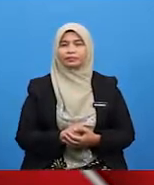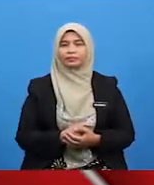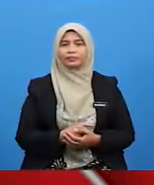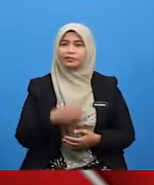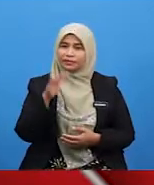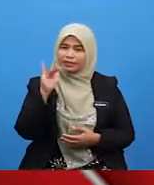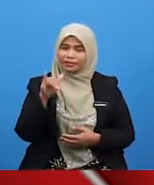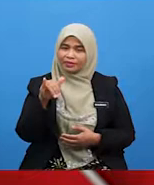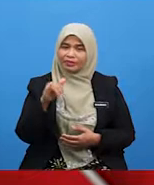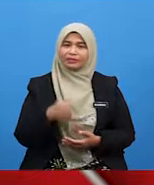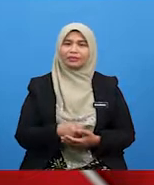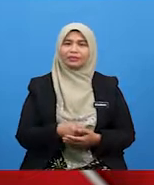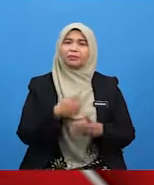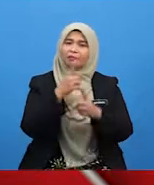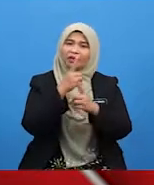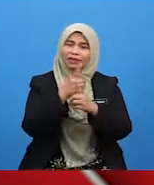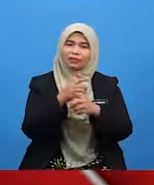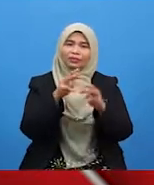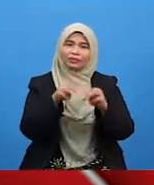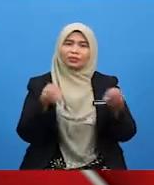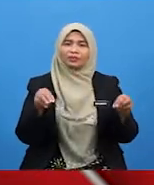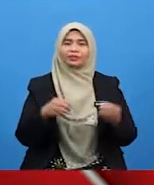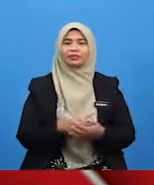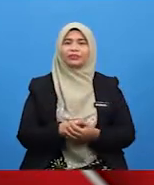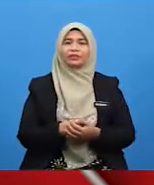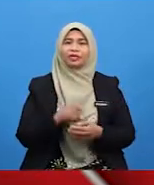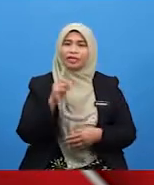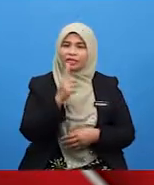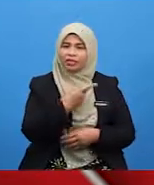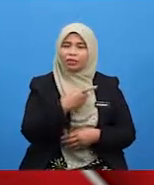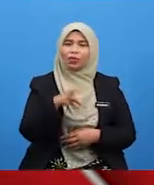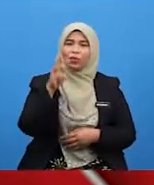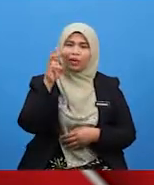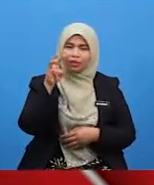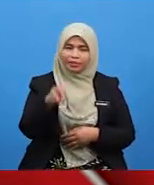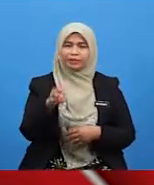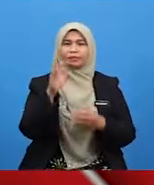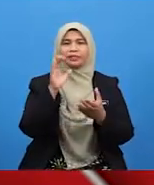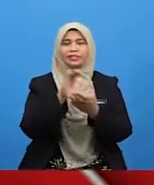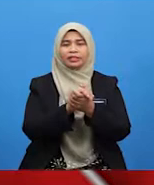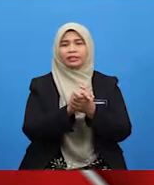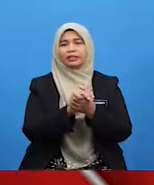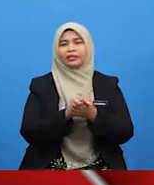Ya, betul tu murid-murid. Kita wajib